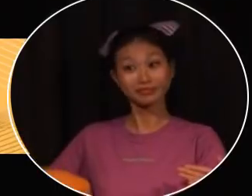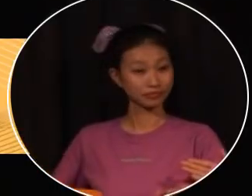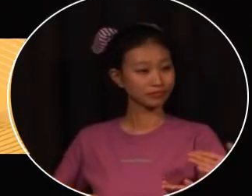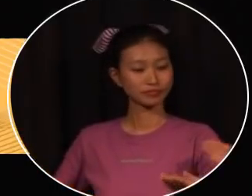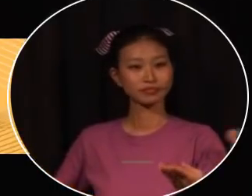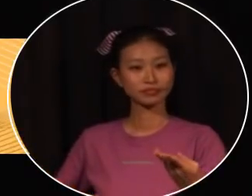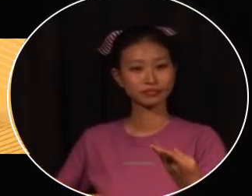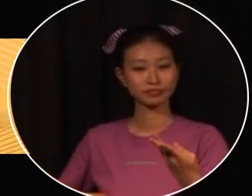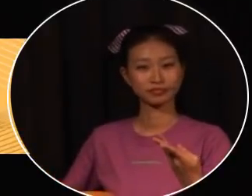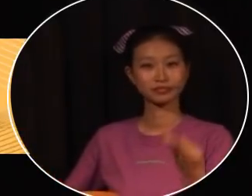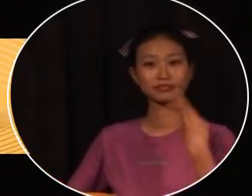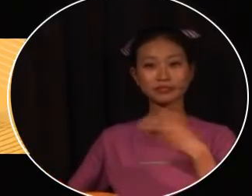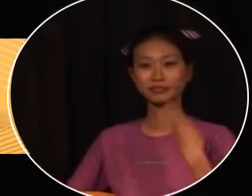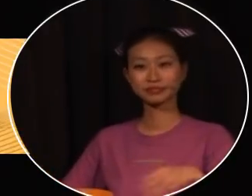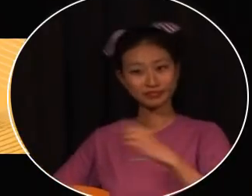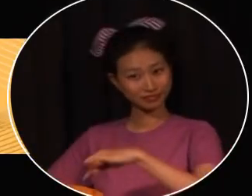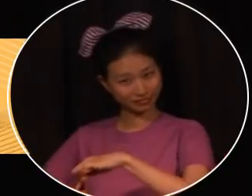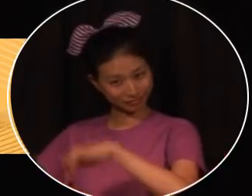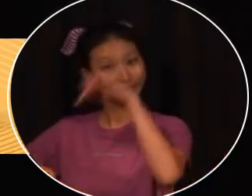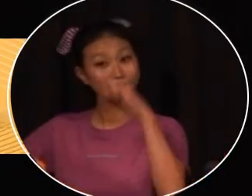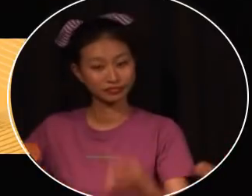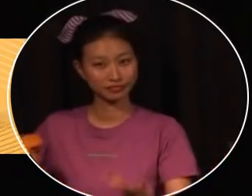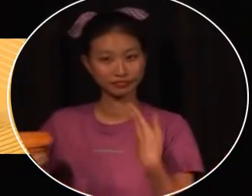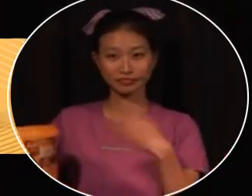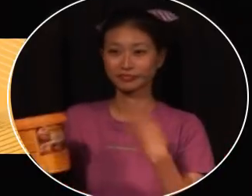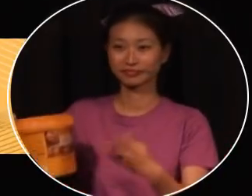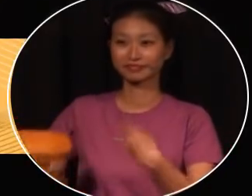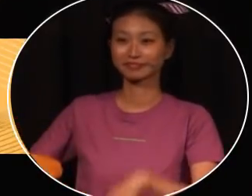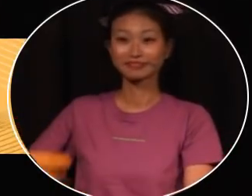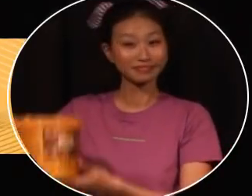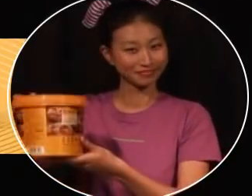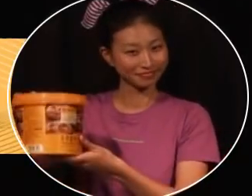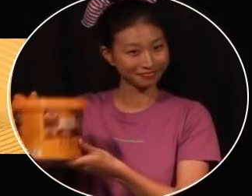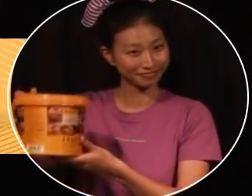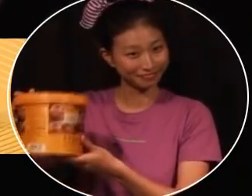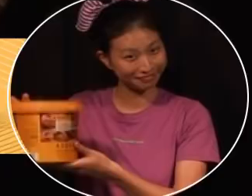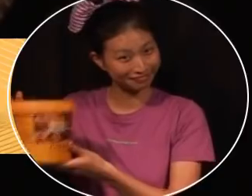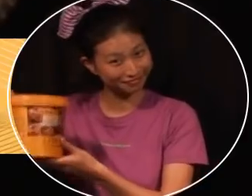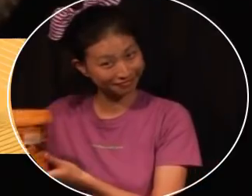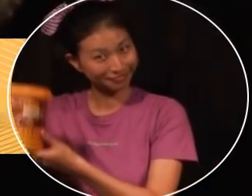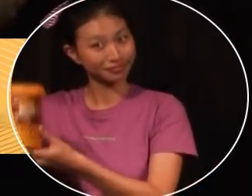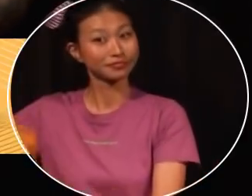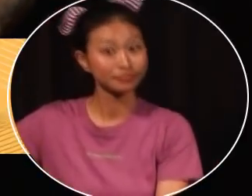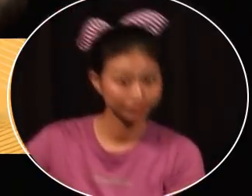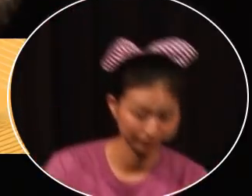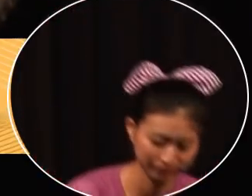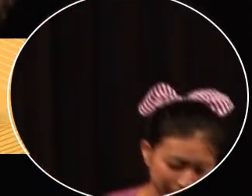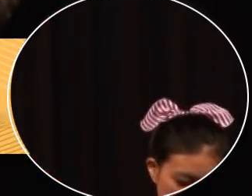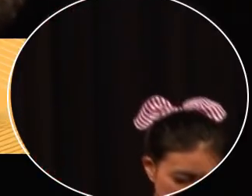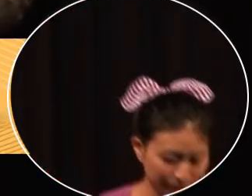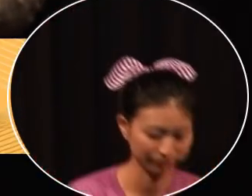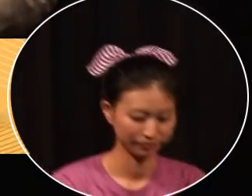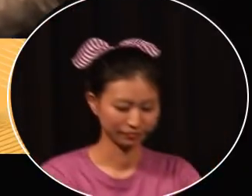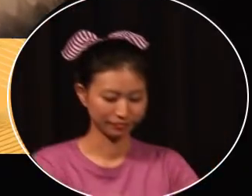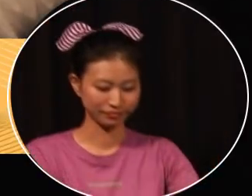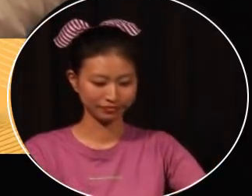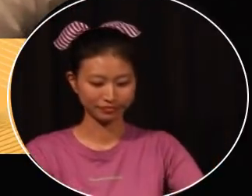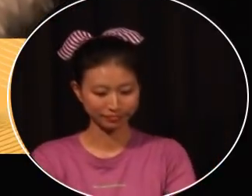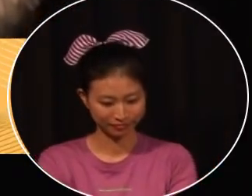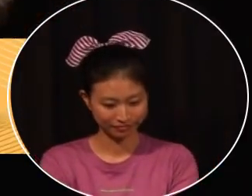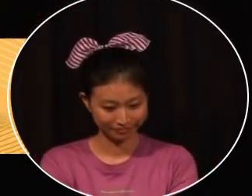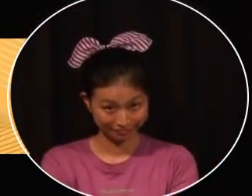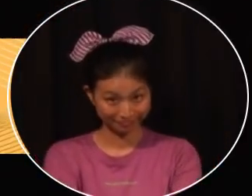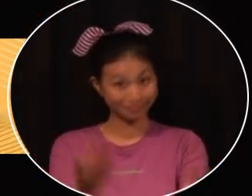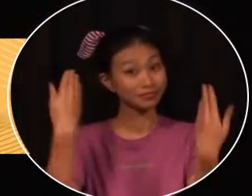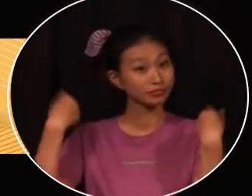侵袭他们，我们让台湾 A 片毒毒他们，钱我们赚就好了，台湾发大财。对，最后一